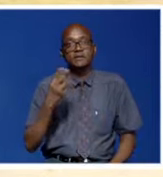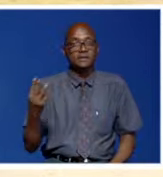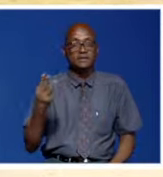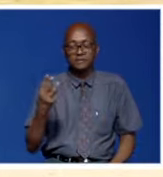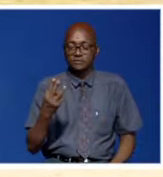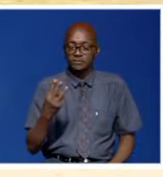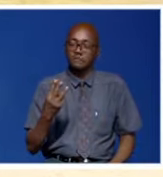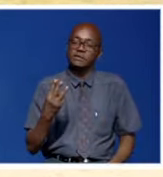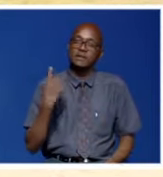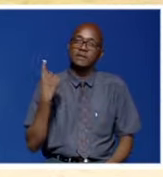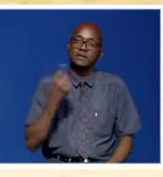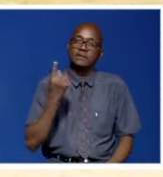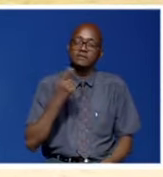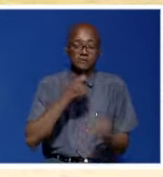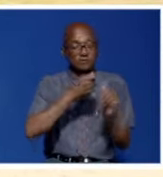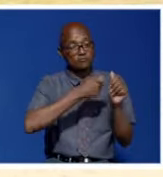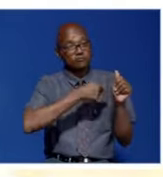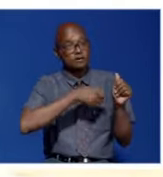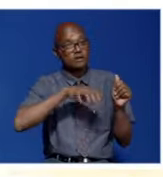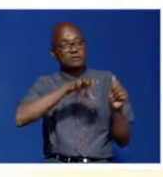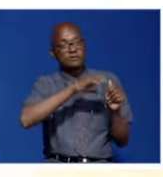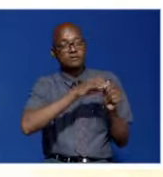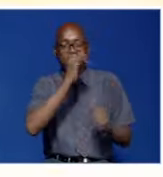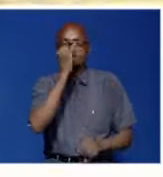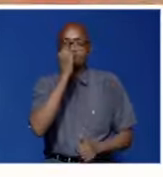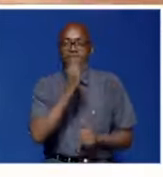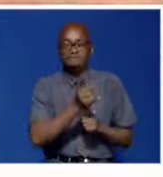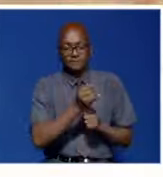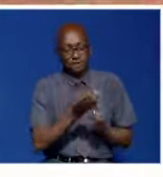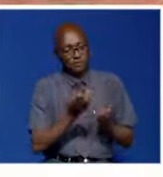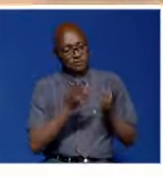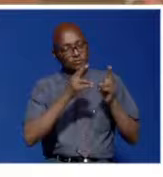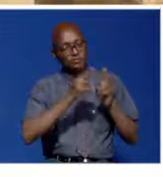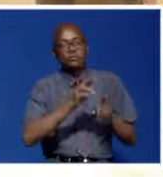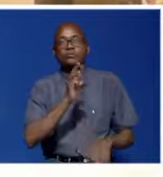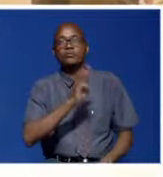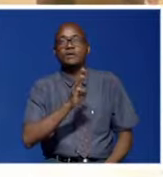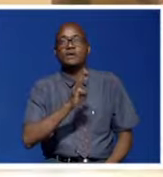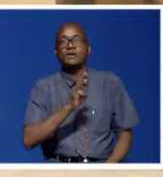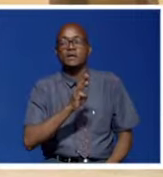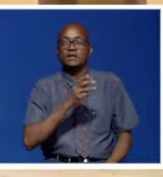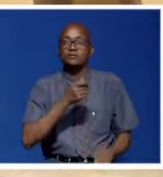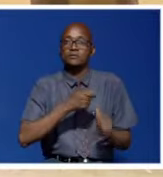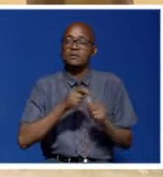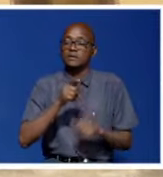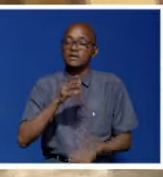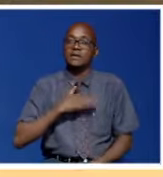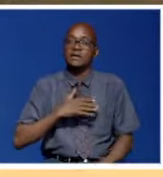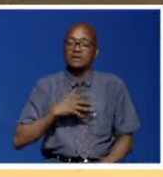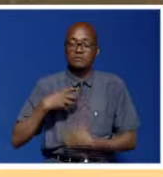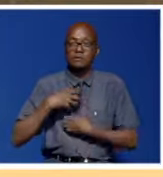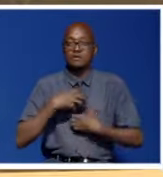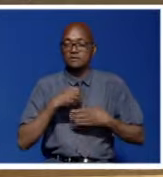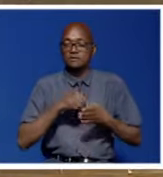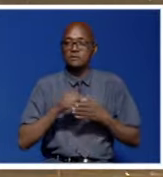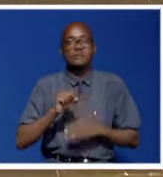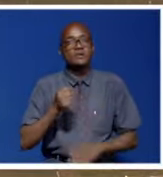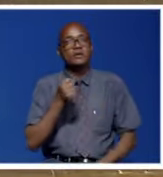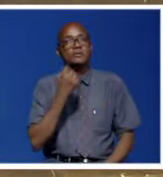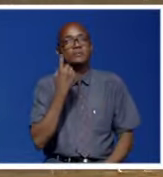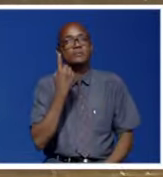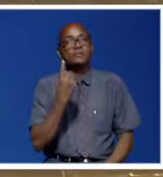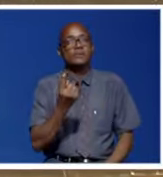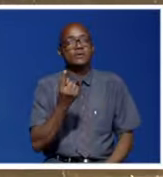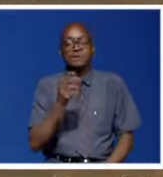mkoa wa Mtwara baada ya kupinga hukumu ya mahakama ya wilaya ya Mtwara iliyomtaka mwanajeshi huyo kulipa kiasi cha shilingi milioni